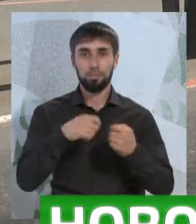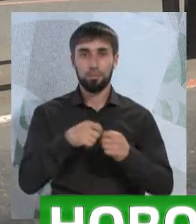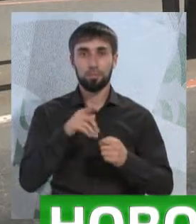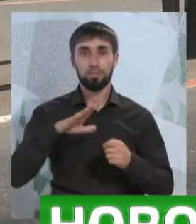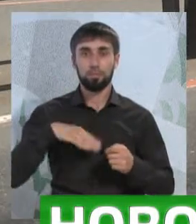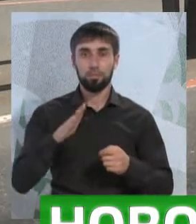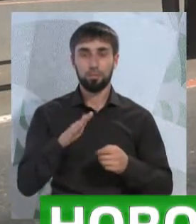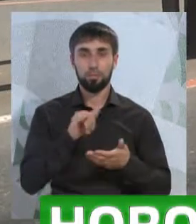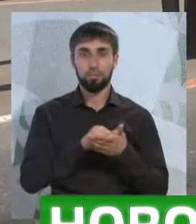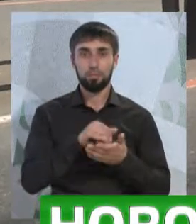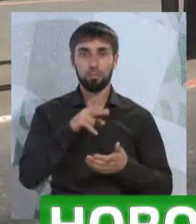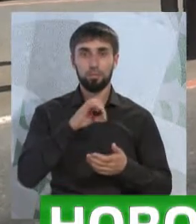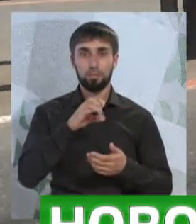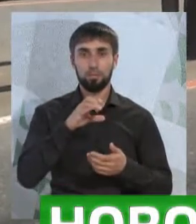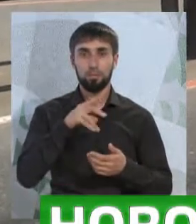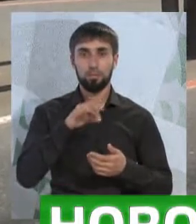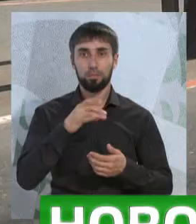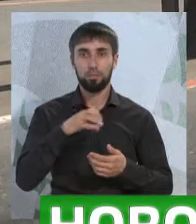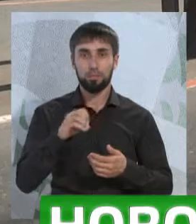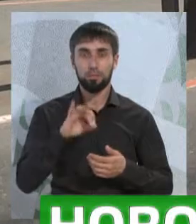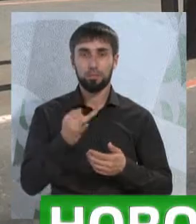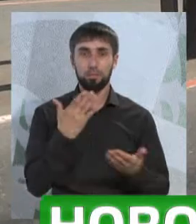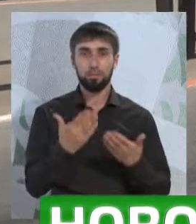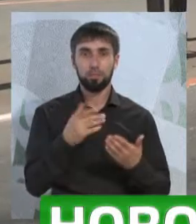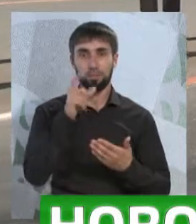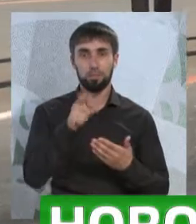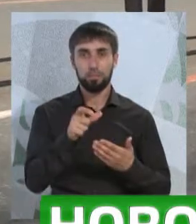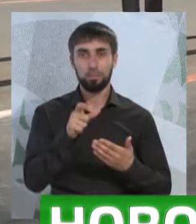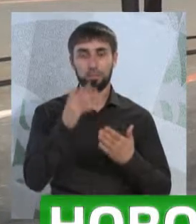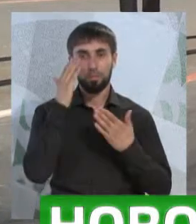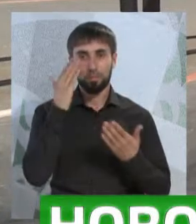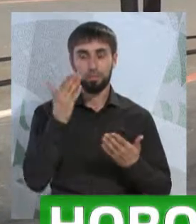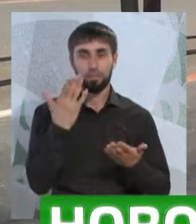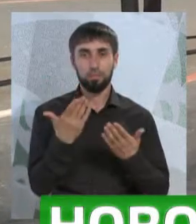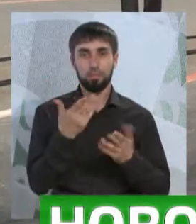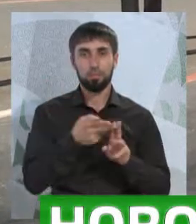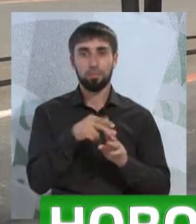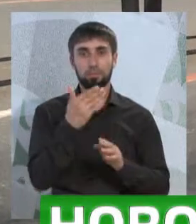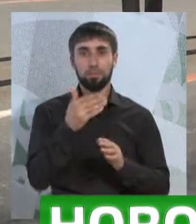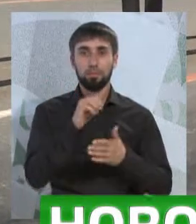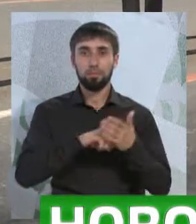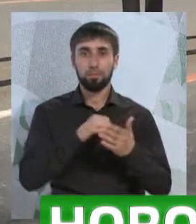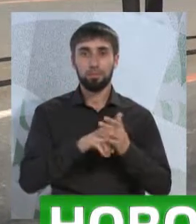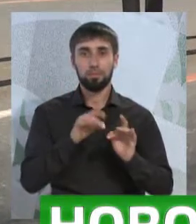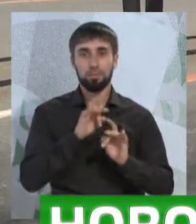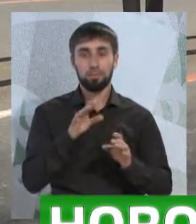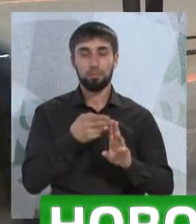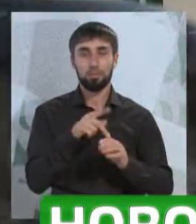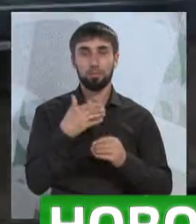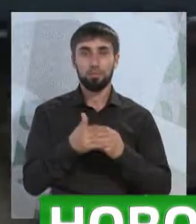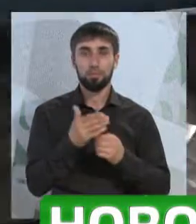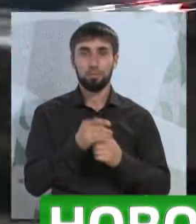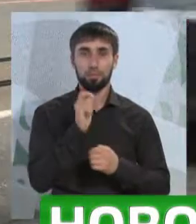вынесено постановление. А если человек не знал какие-то оправдательные у него есть причины, тогда будет вынесено